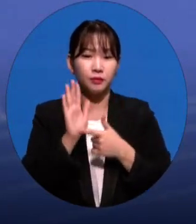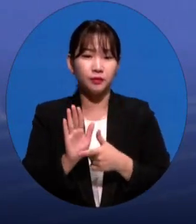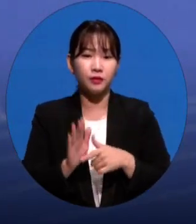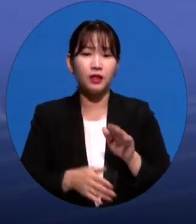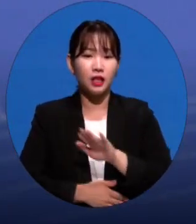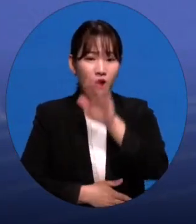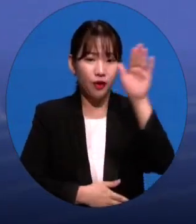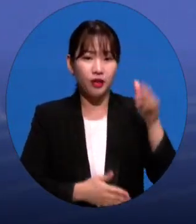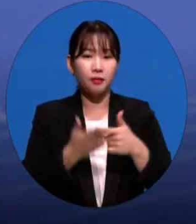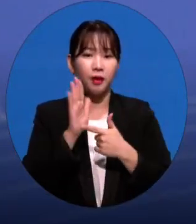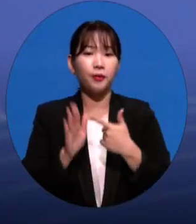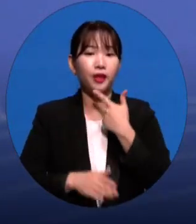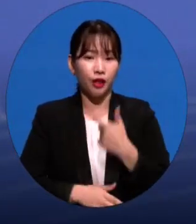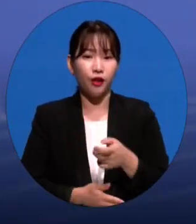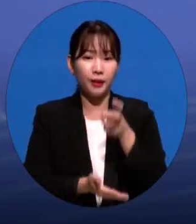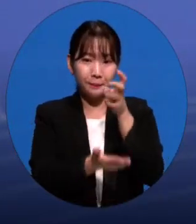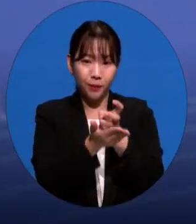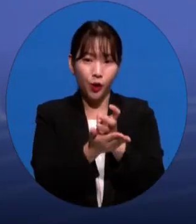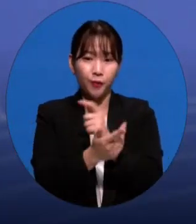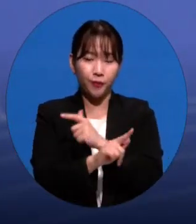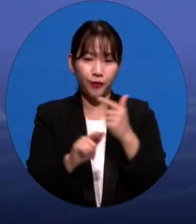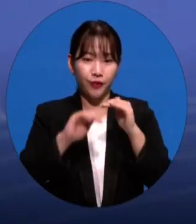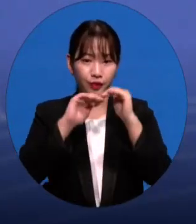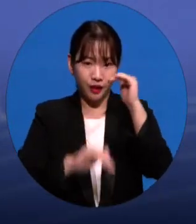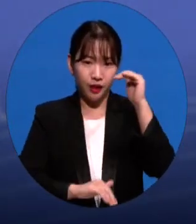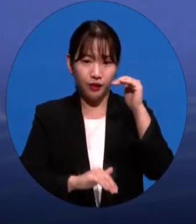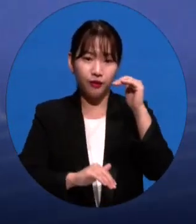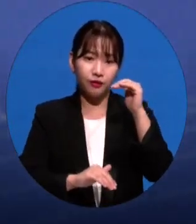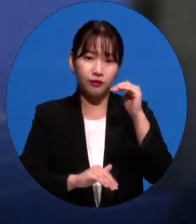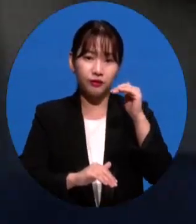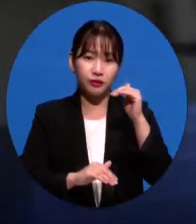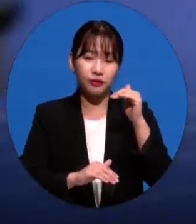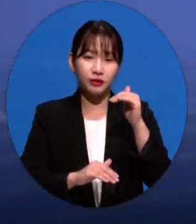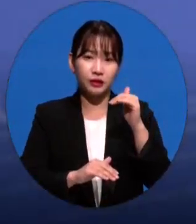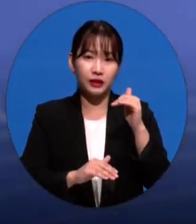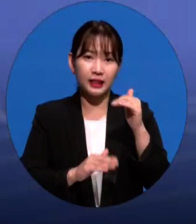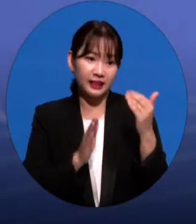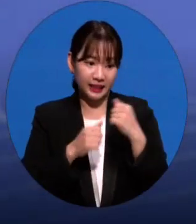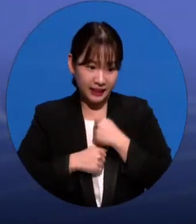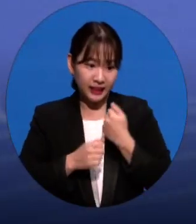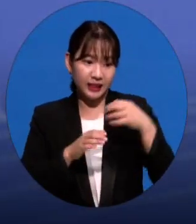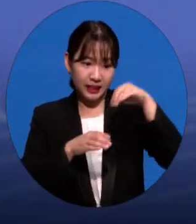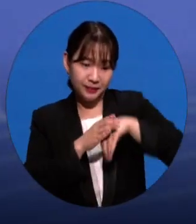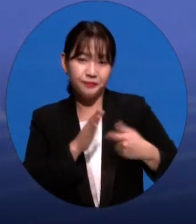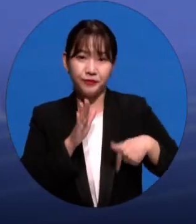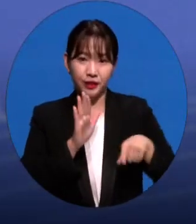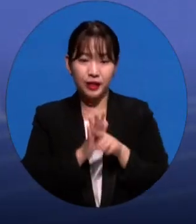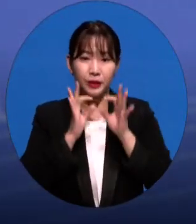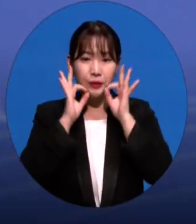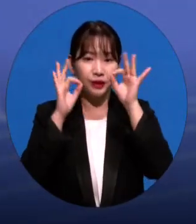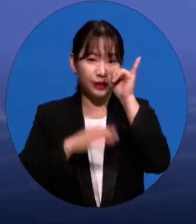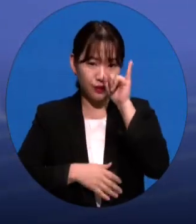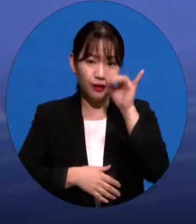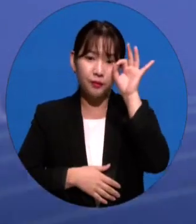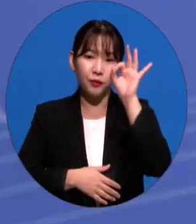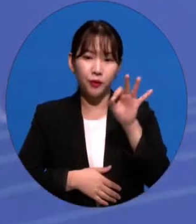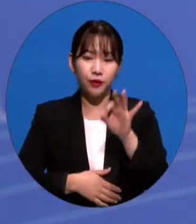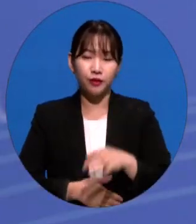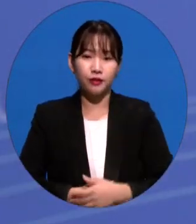발표했던 그 원칙 이런 내용들을 나름대로 다루기 위해 노력이 있었다 이렇게